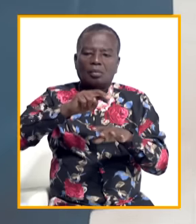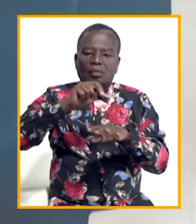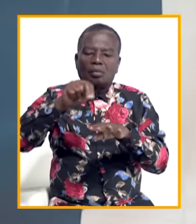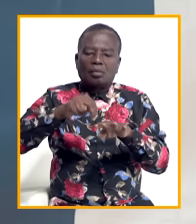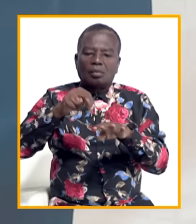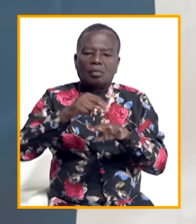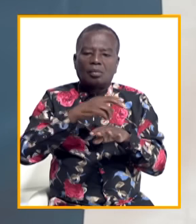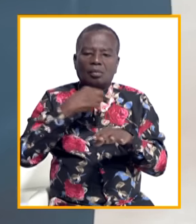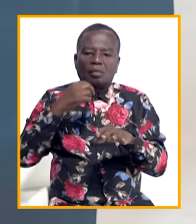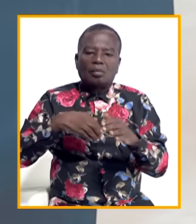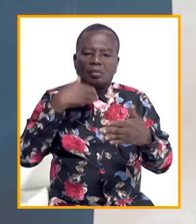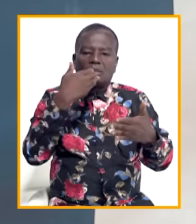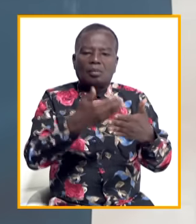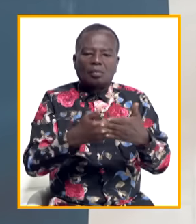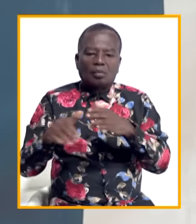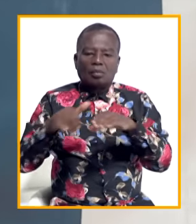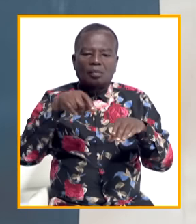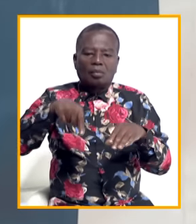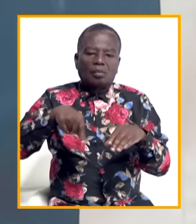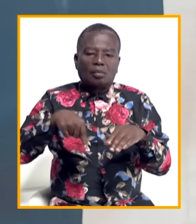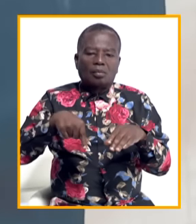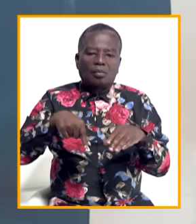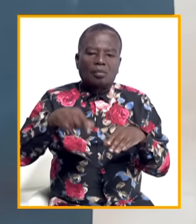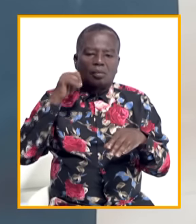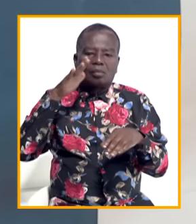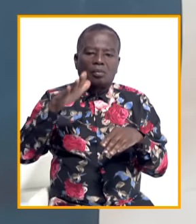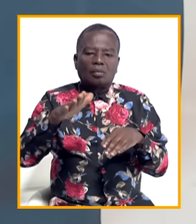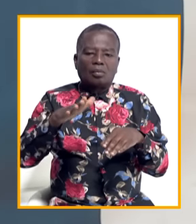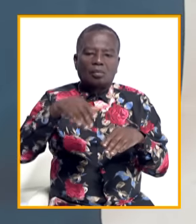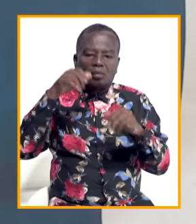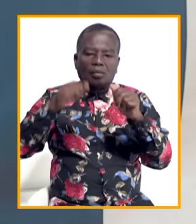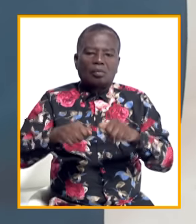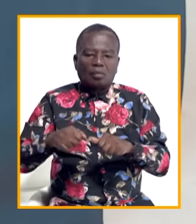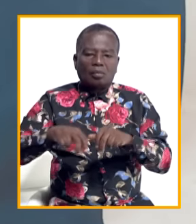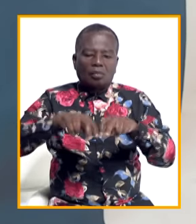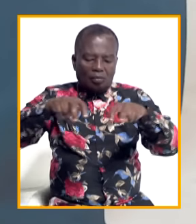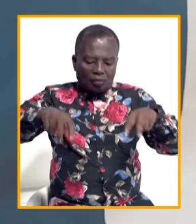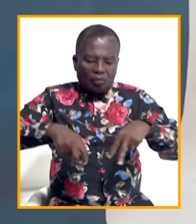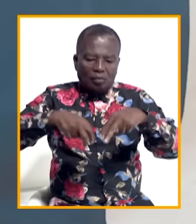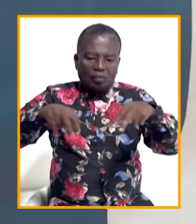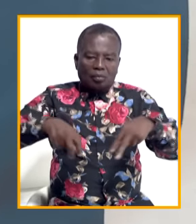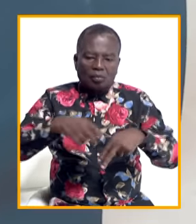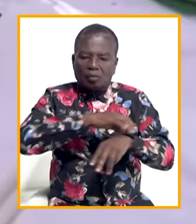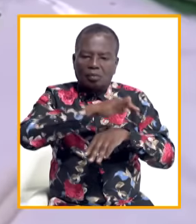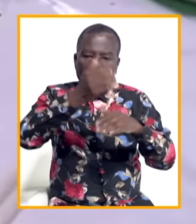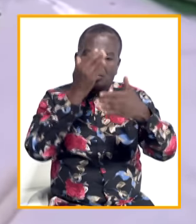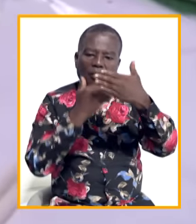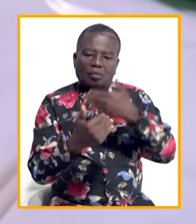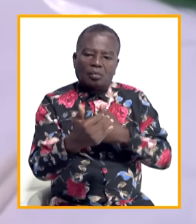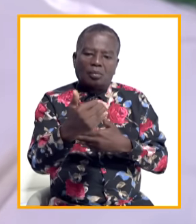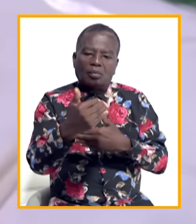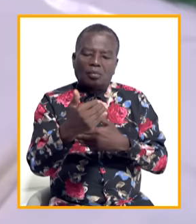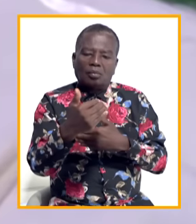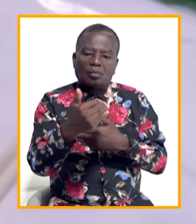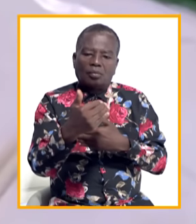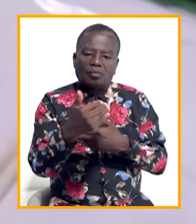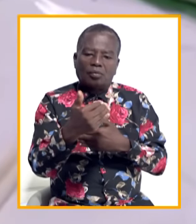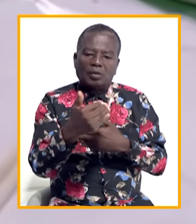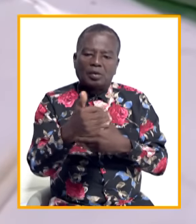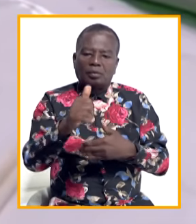de soins. Il faut arriver à faire en sorte que la femme puisse contrôler ses naissances. L'auto-injection